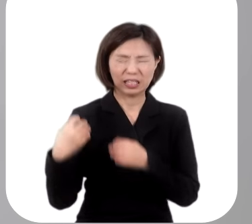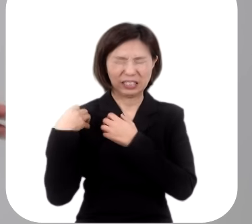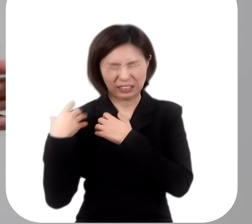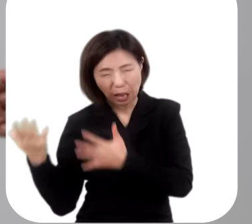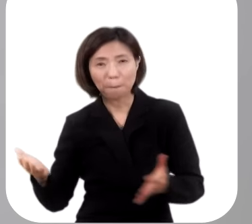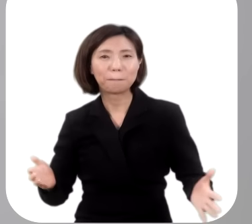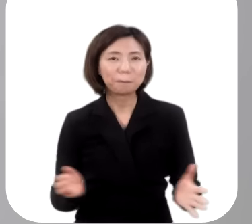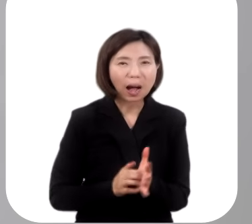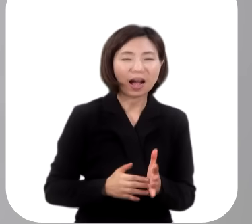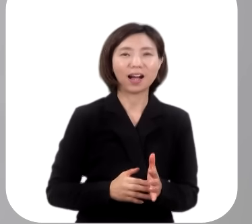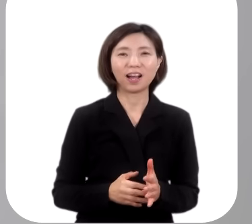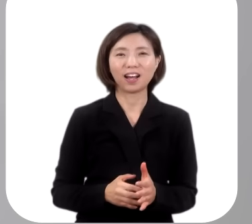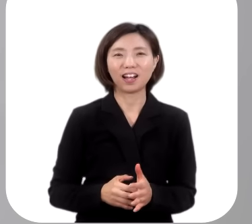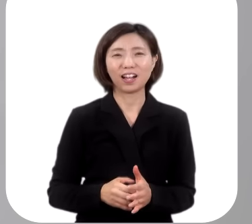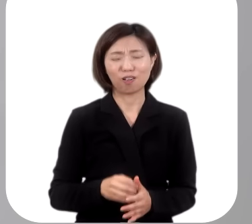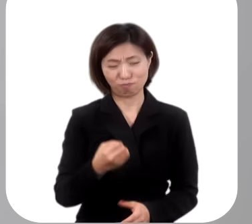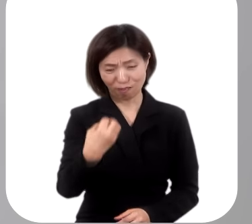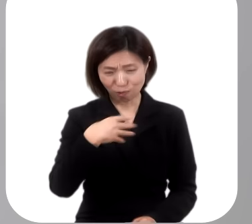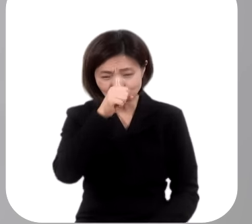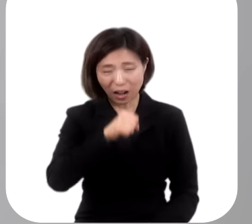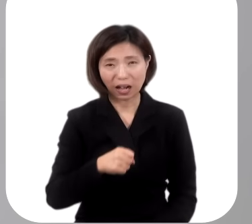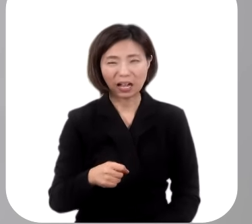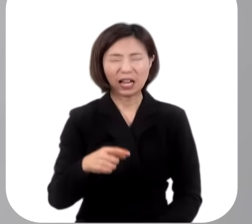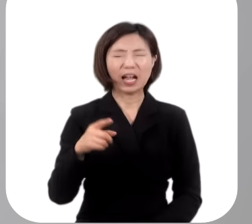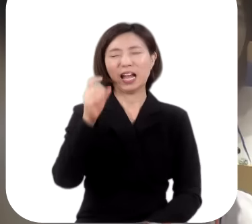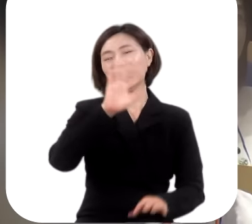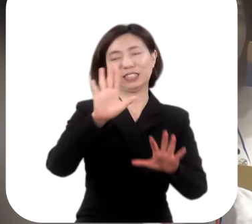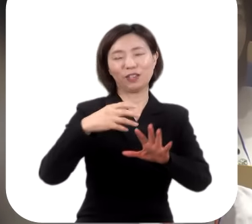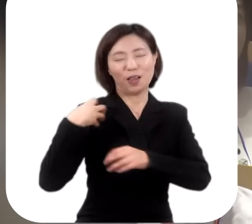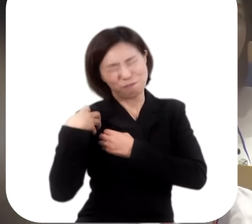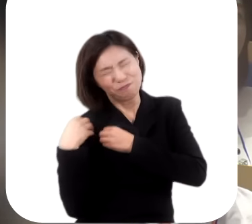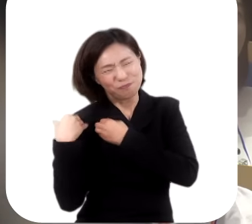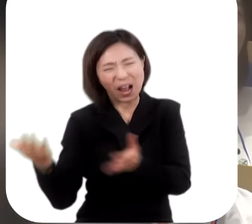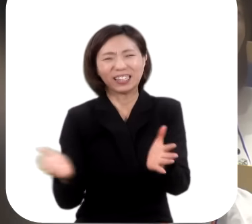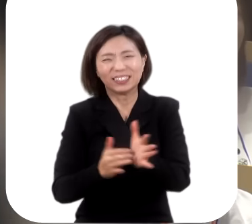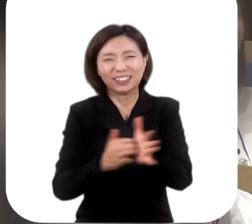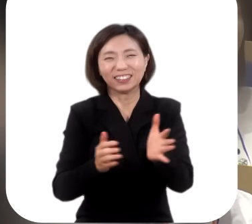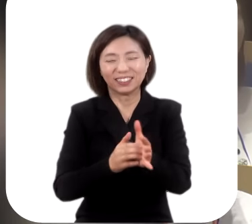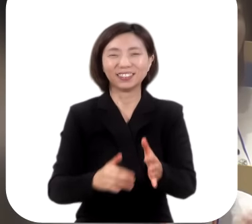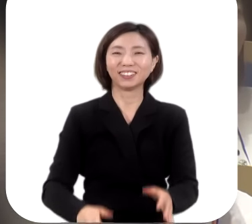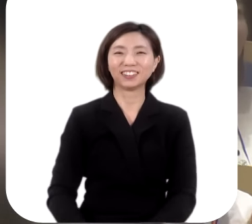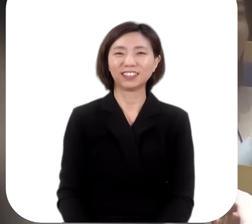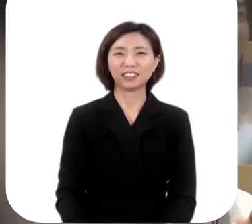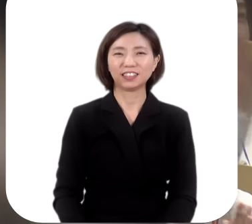다 내려놨습니다. 네, 이런 말을 해야지. 진짜 다 내려놨습니다. 다 내려놨습니다.